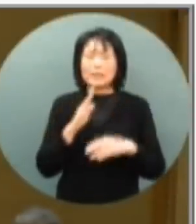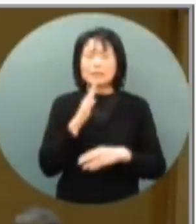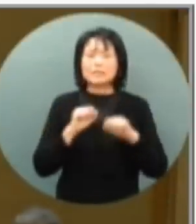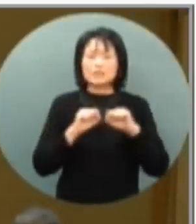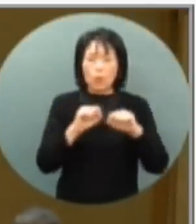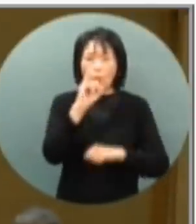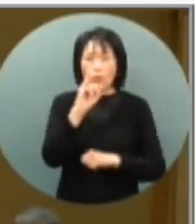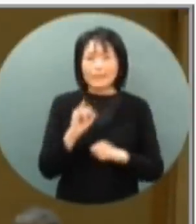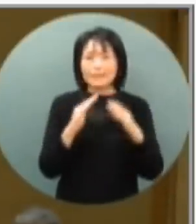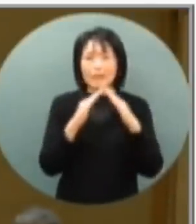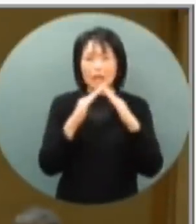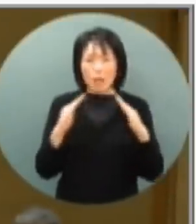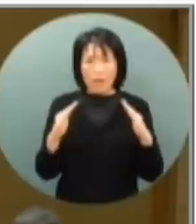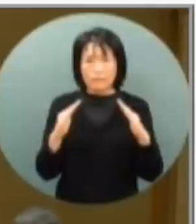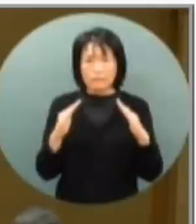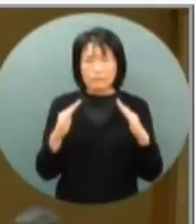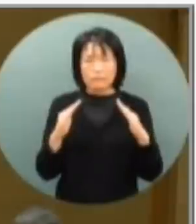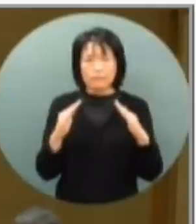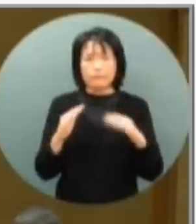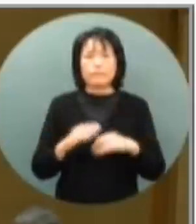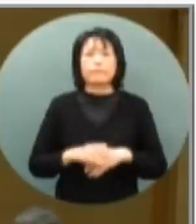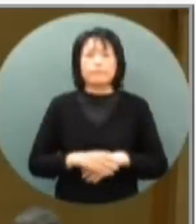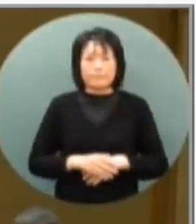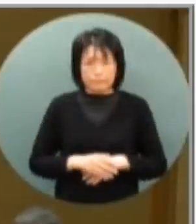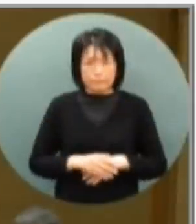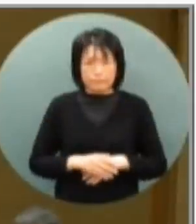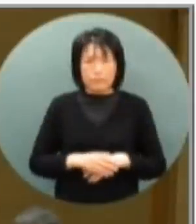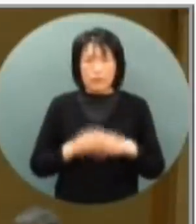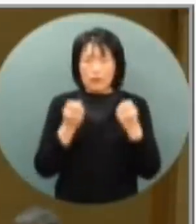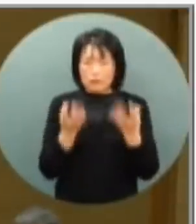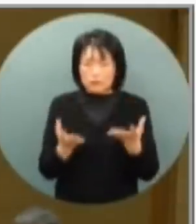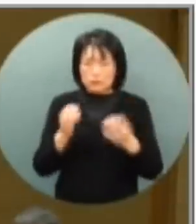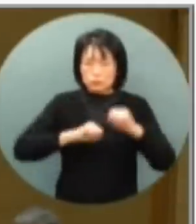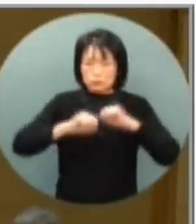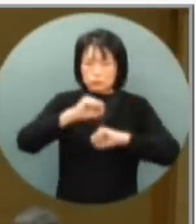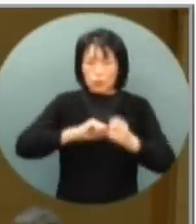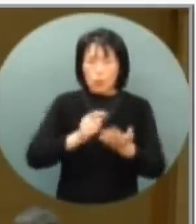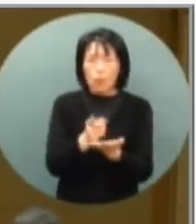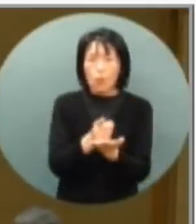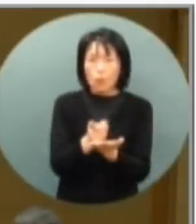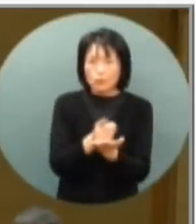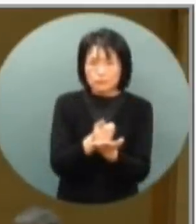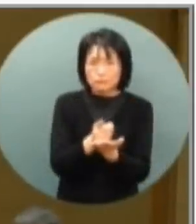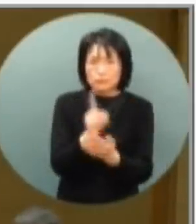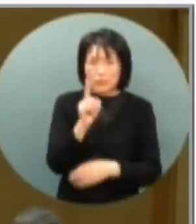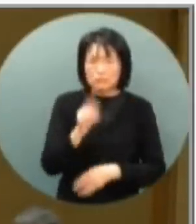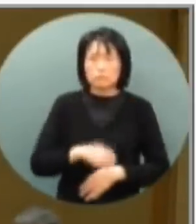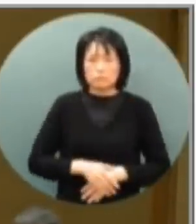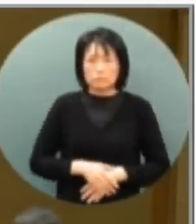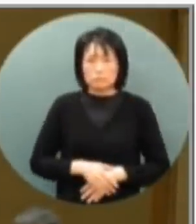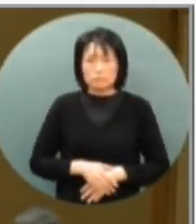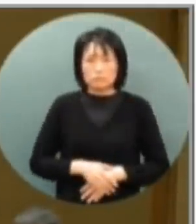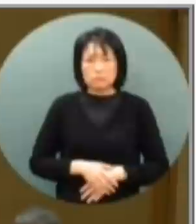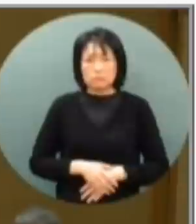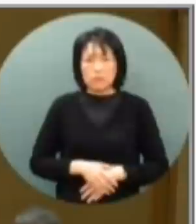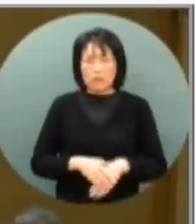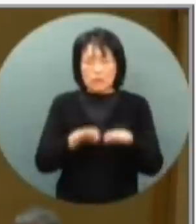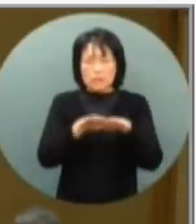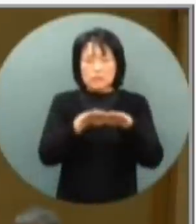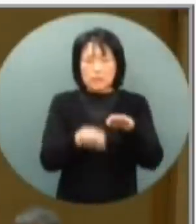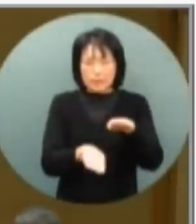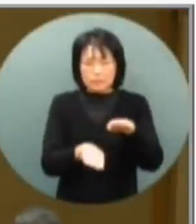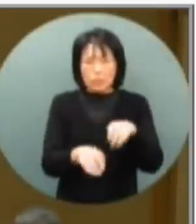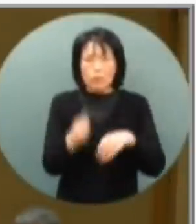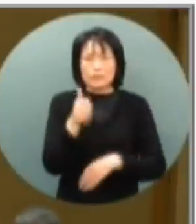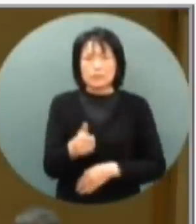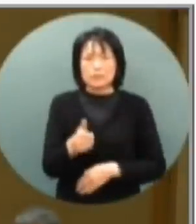は新たな運動方針として差別そのものを禁止しよう、い